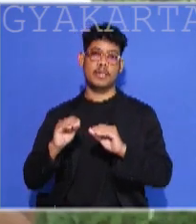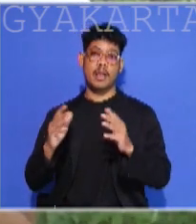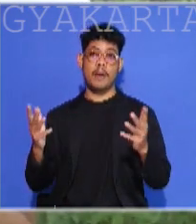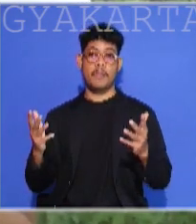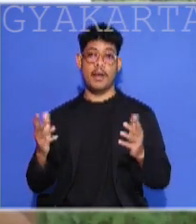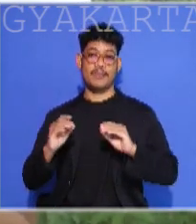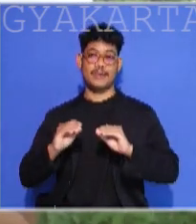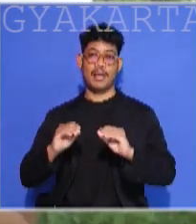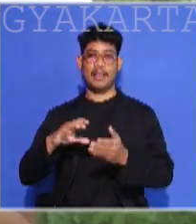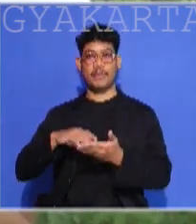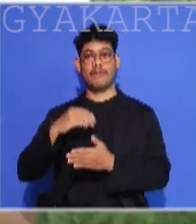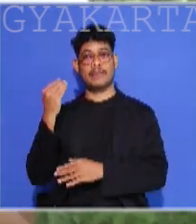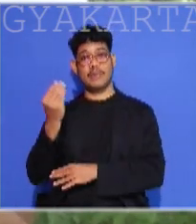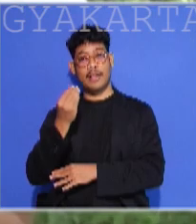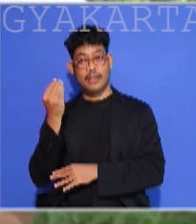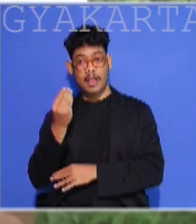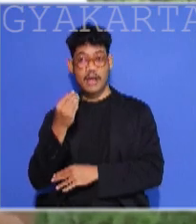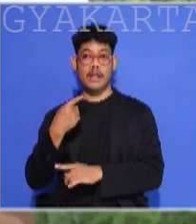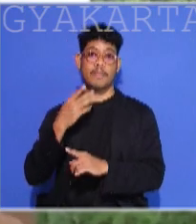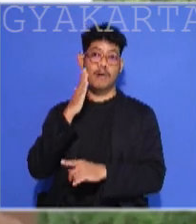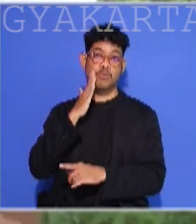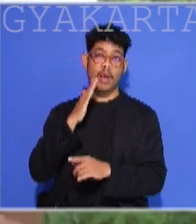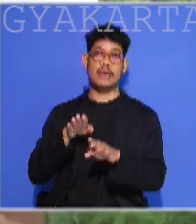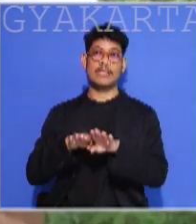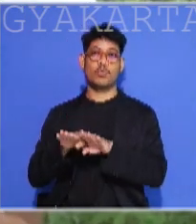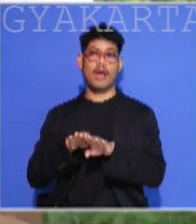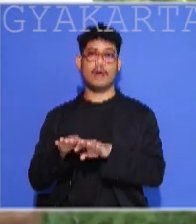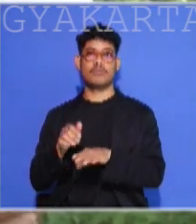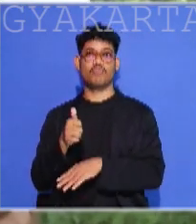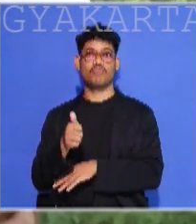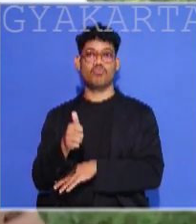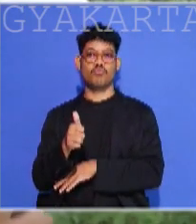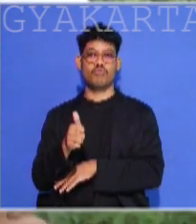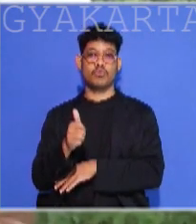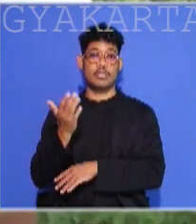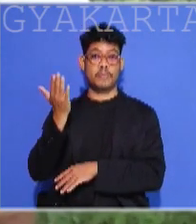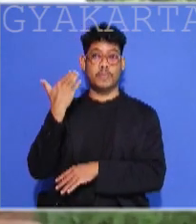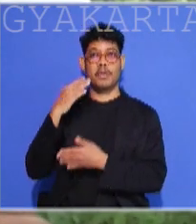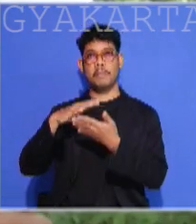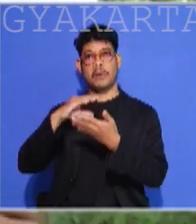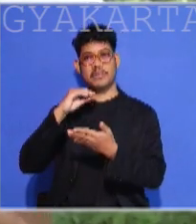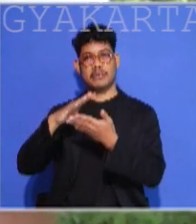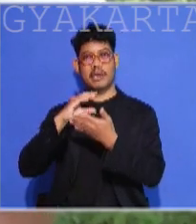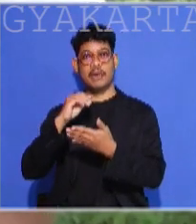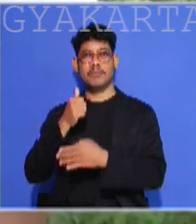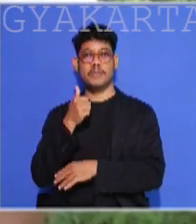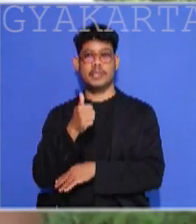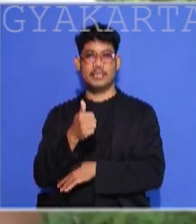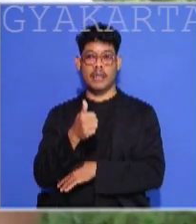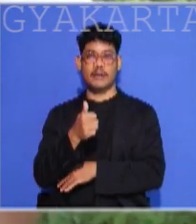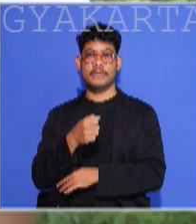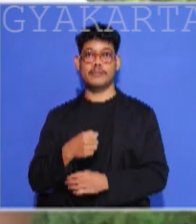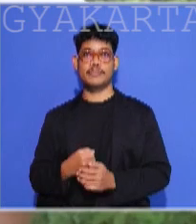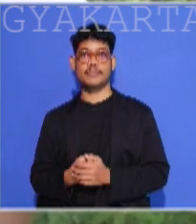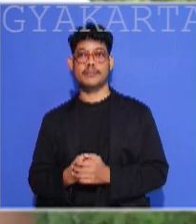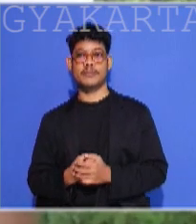gitu terus ini juga cocok buat referensi kita pas kuliah jadi biar tambah waasan Ya selain itu juga ini sih